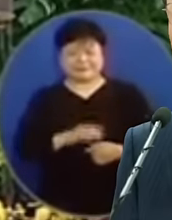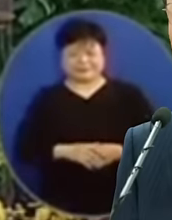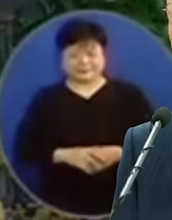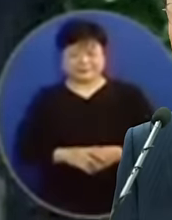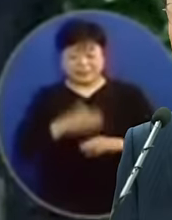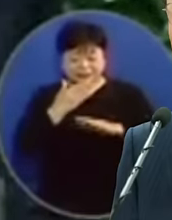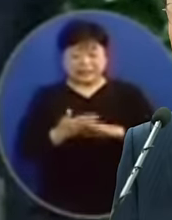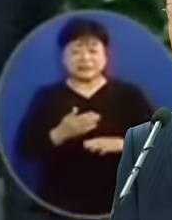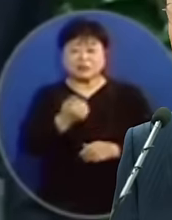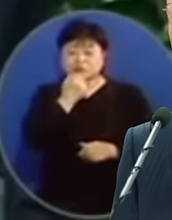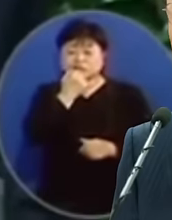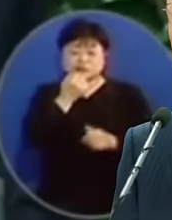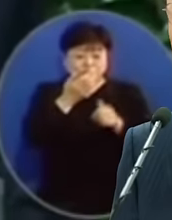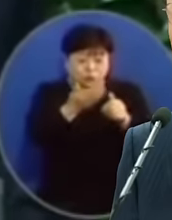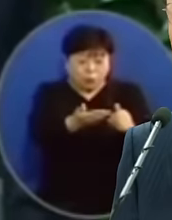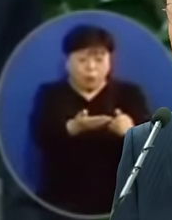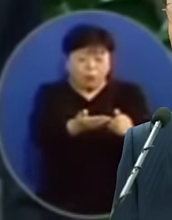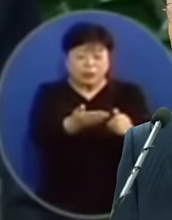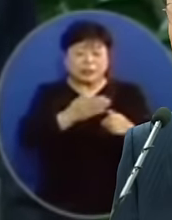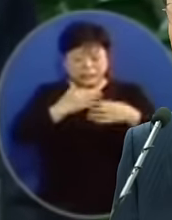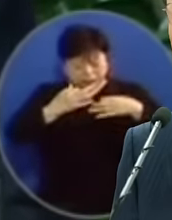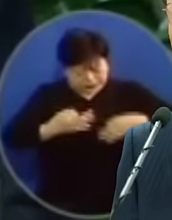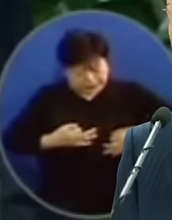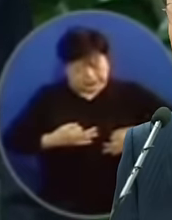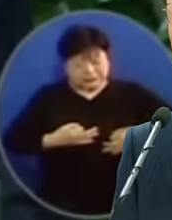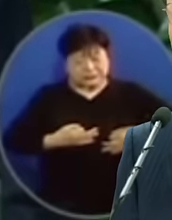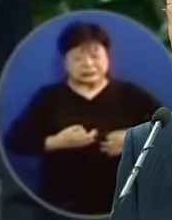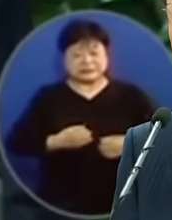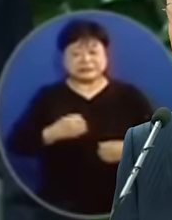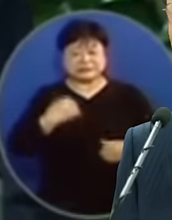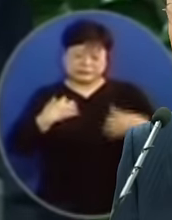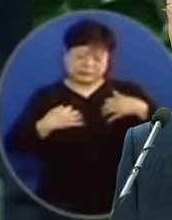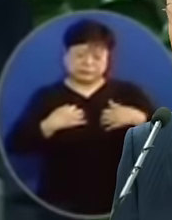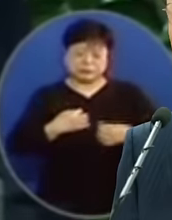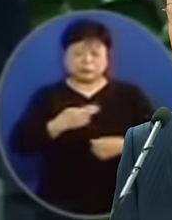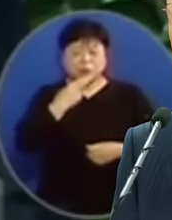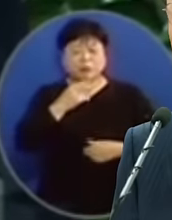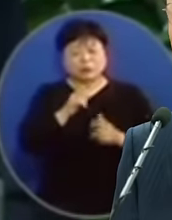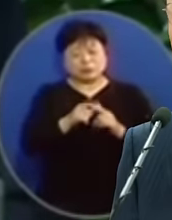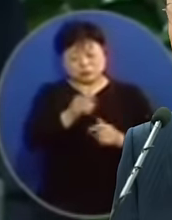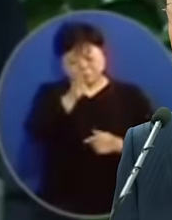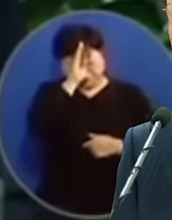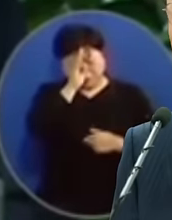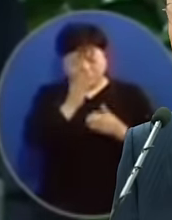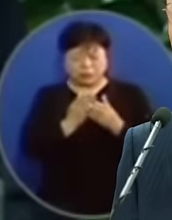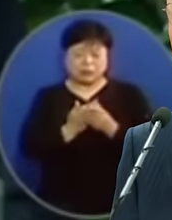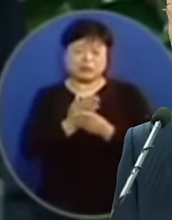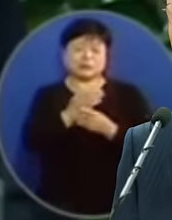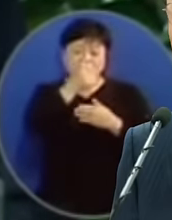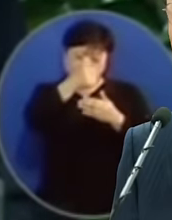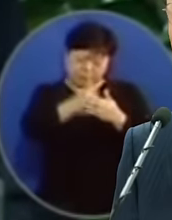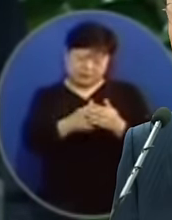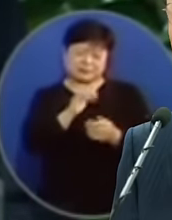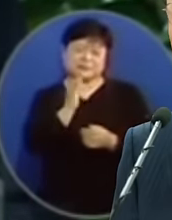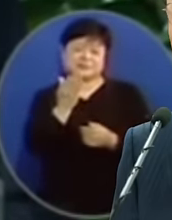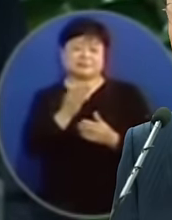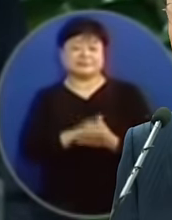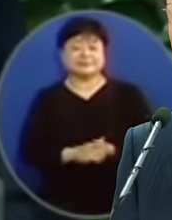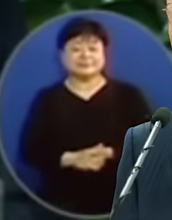남은 웃기고 즐겁게 하면서도 자기는 우울증에 빠져서 깊은 고통 속에 빠져 있는